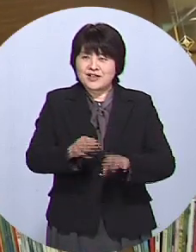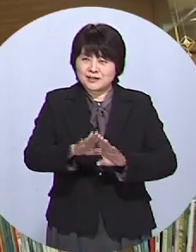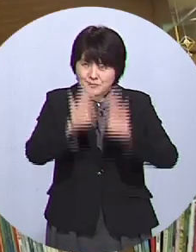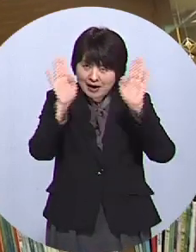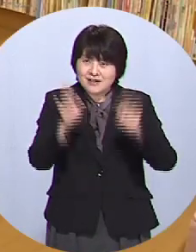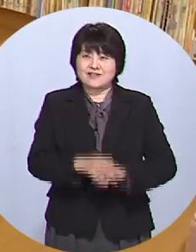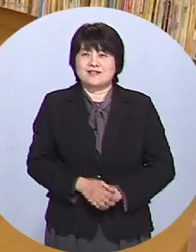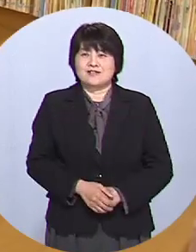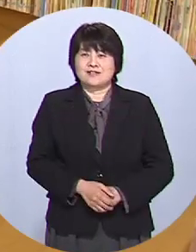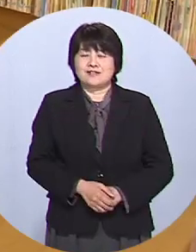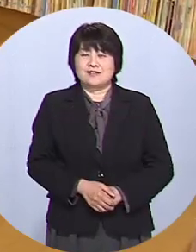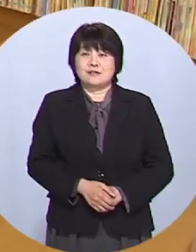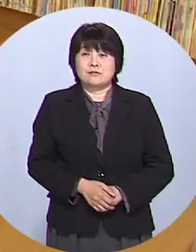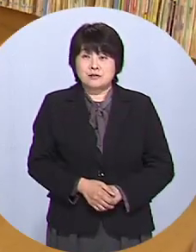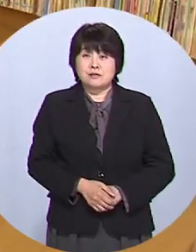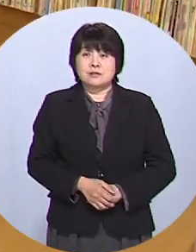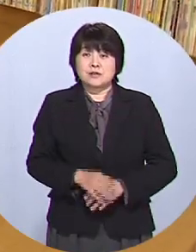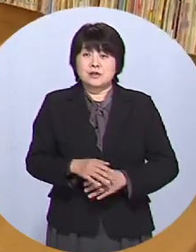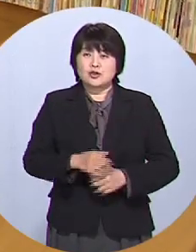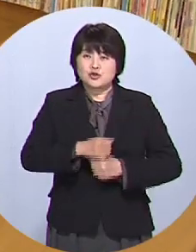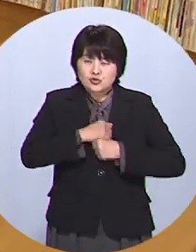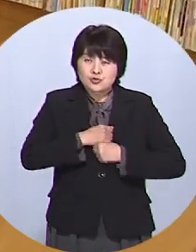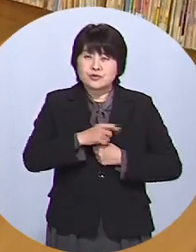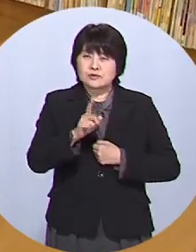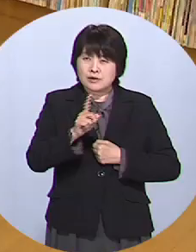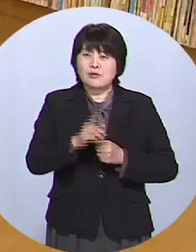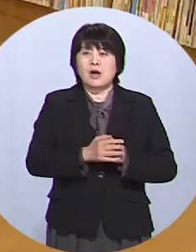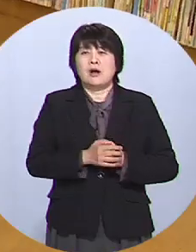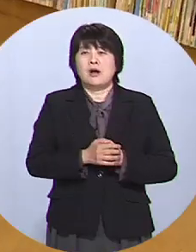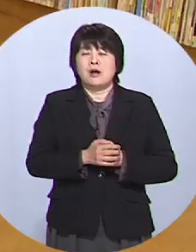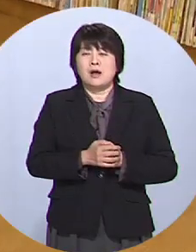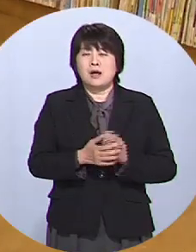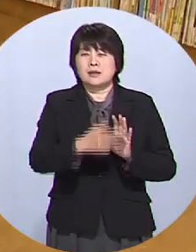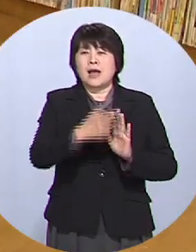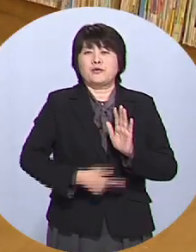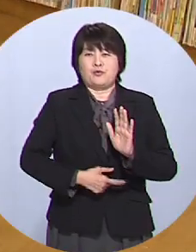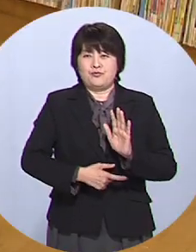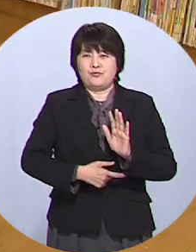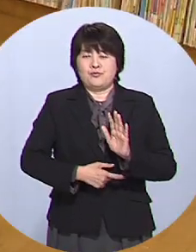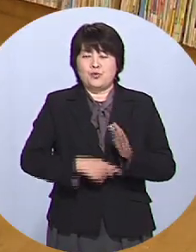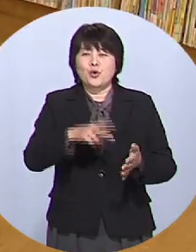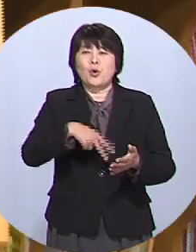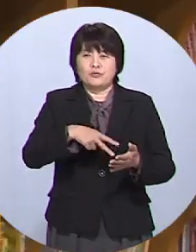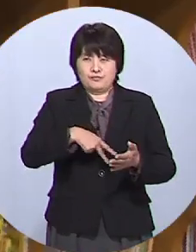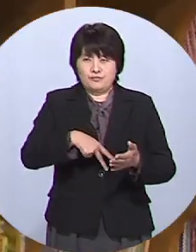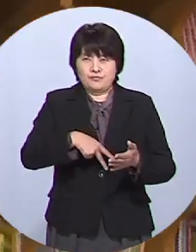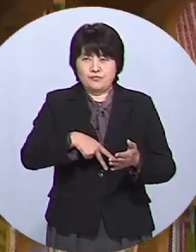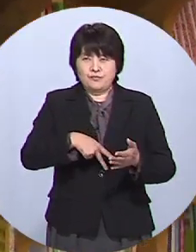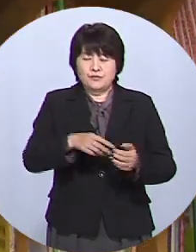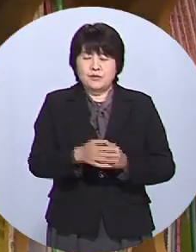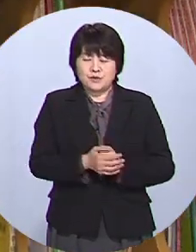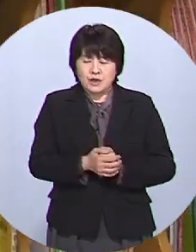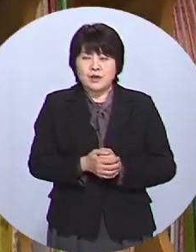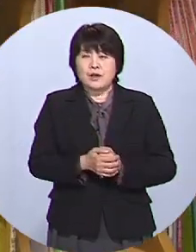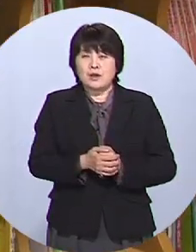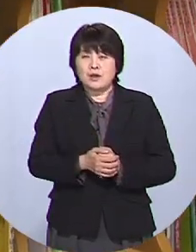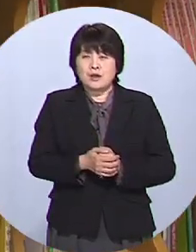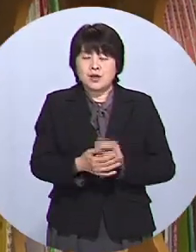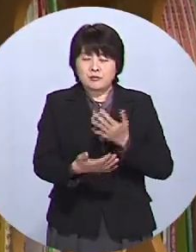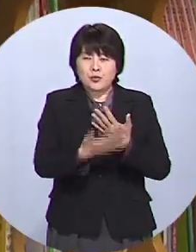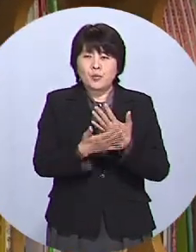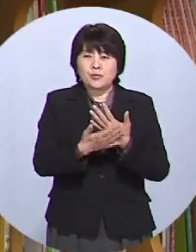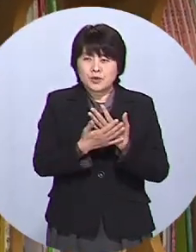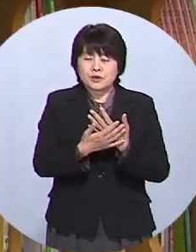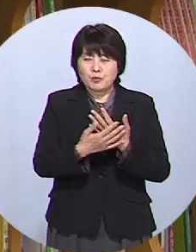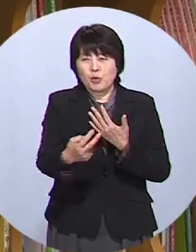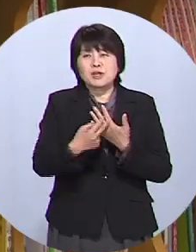。 読み始めるときはこのタイトルを読んで、はい、この表紙をお子さんたちに見ていただきます